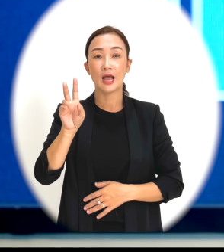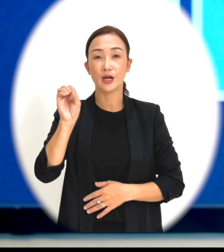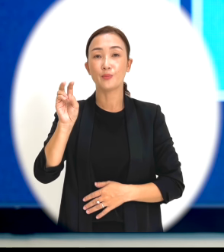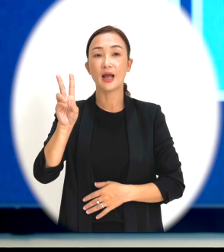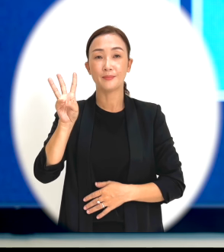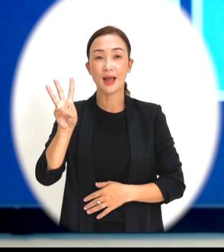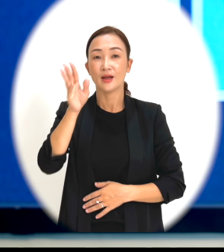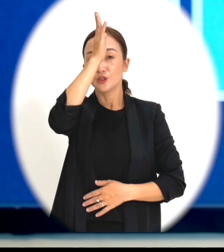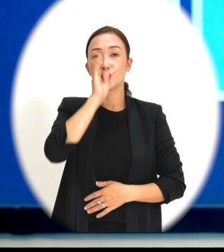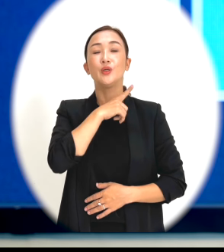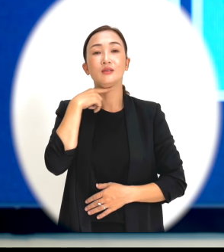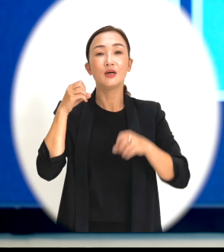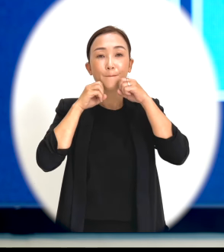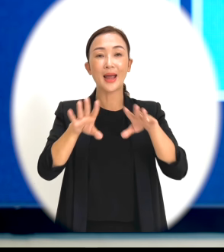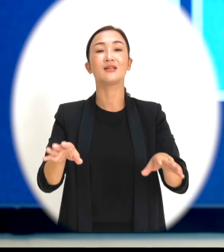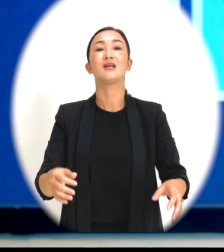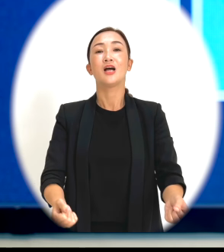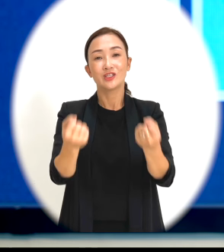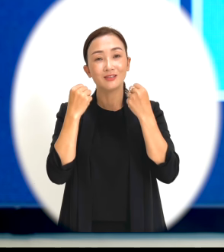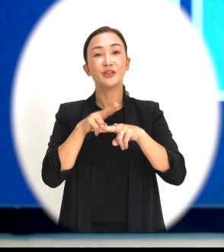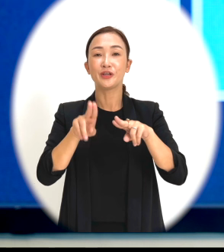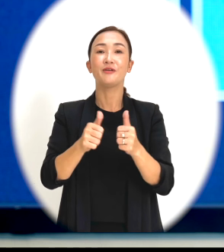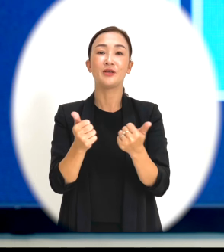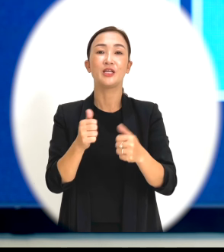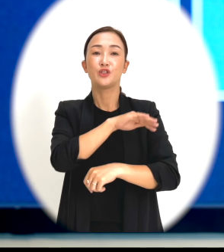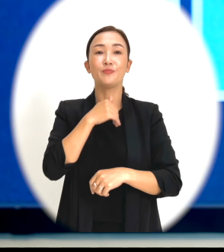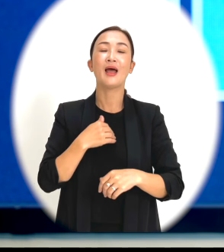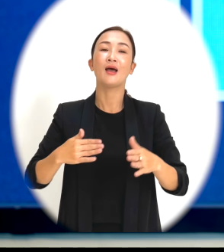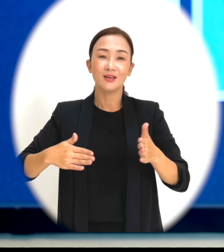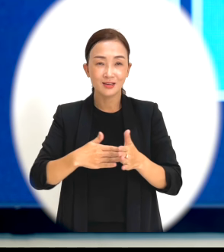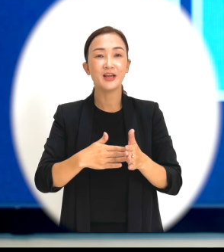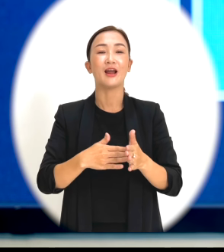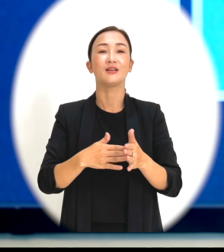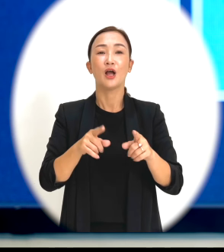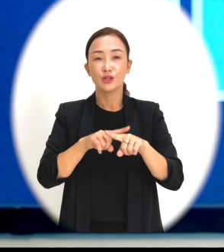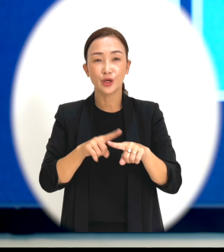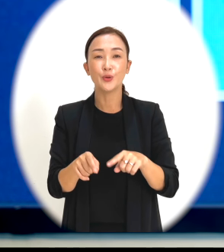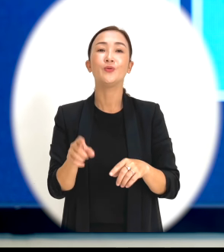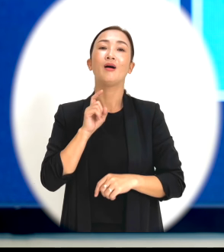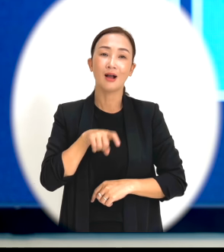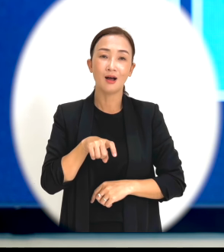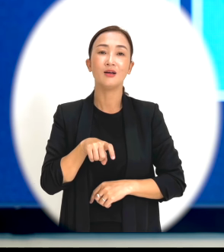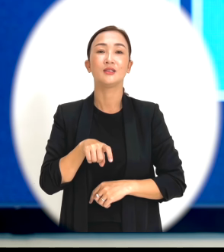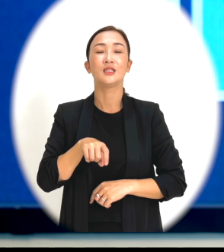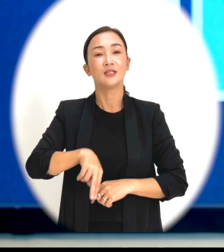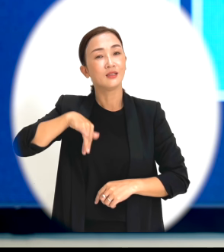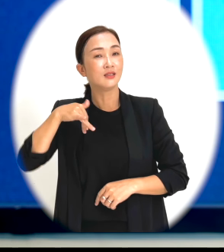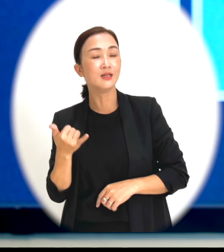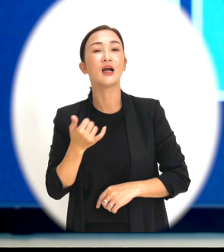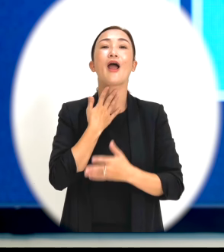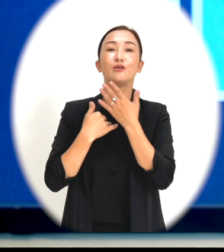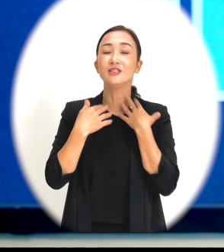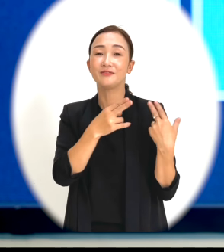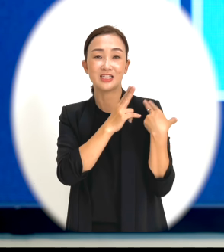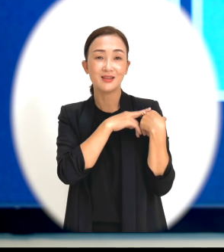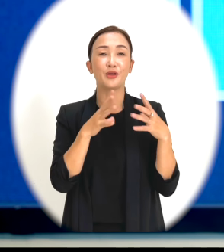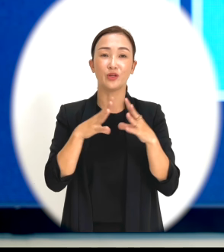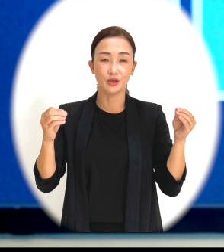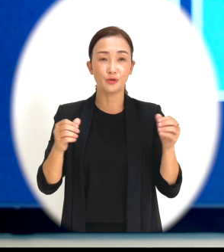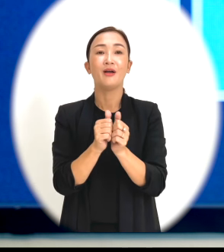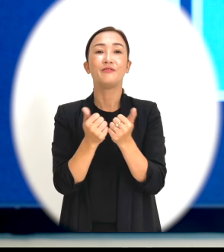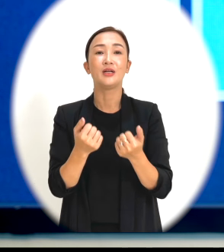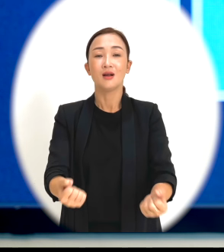Năm 2023, Chúa hứa ban sức thiên. Vì chúng ta thật giới hạn, thật kém thiếu, mà ao ước và cưu mang thì